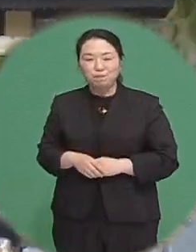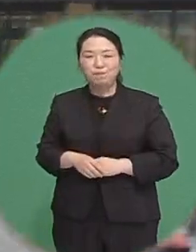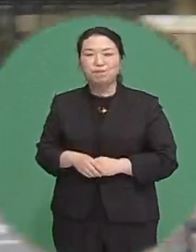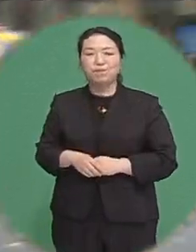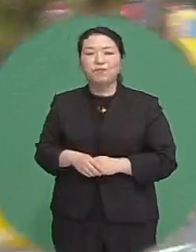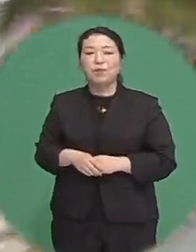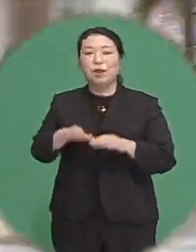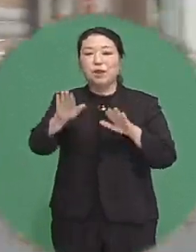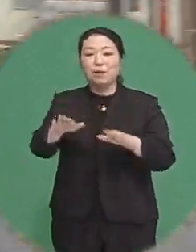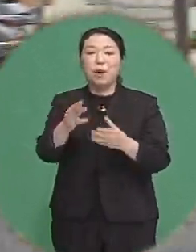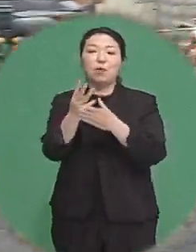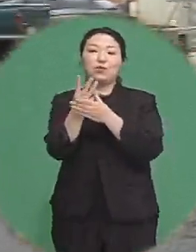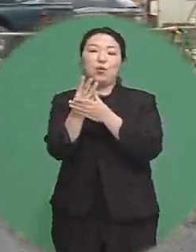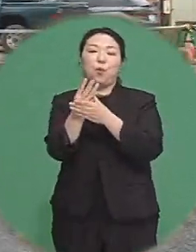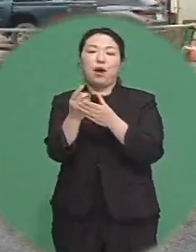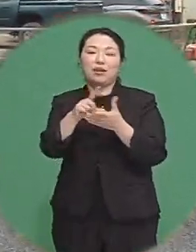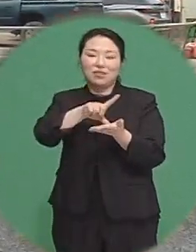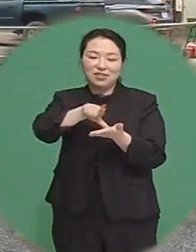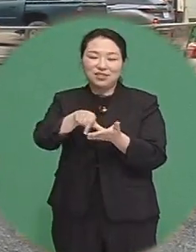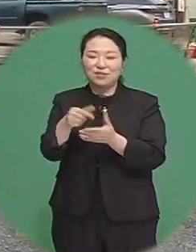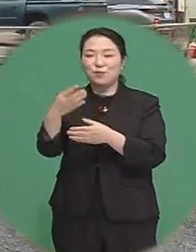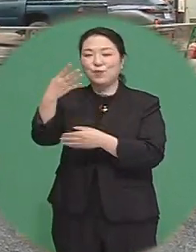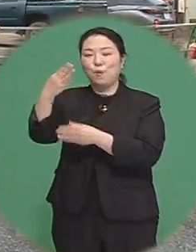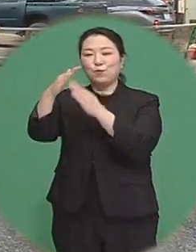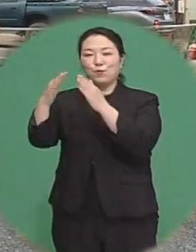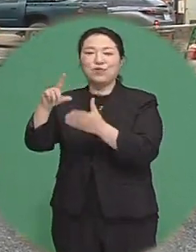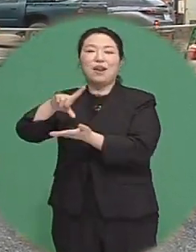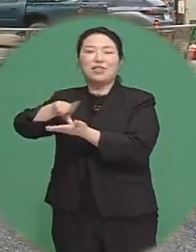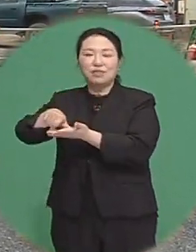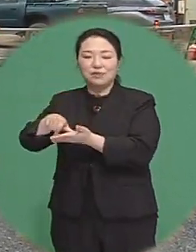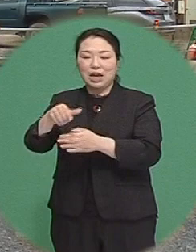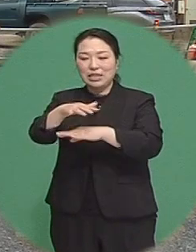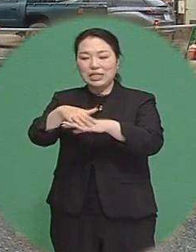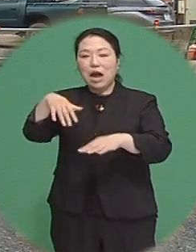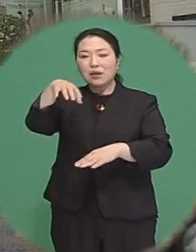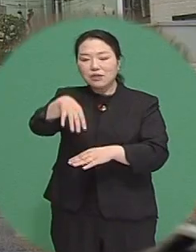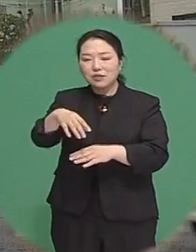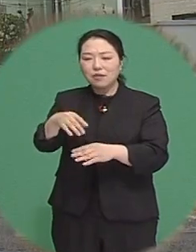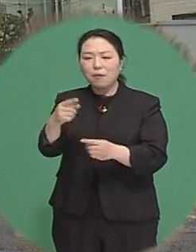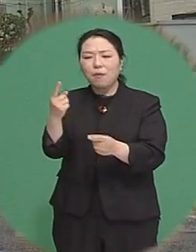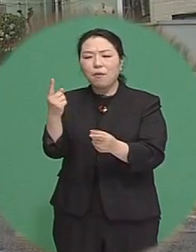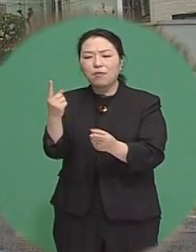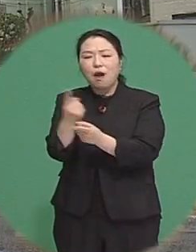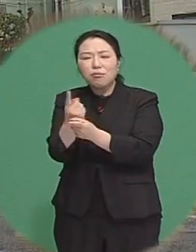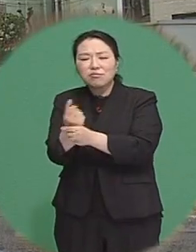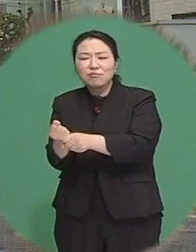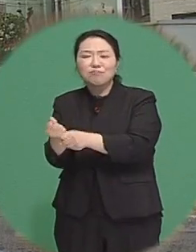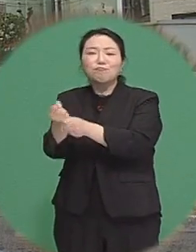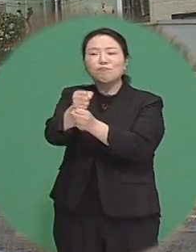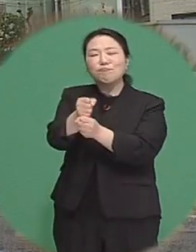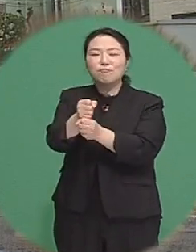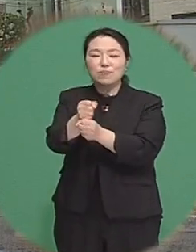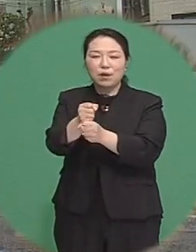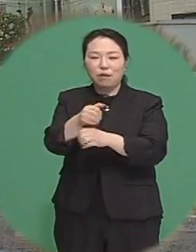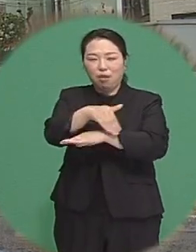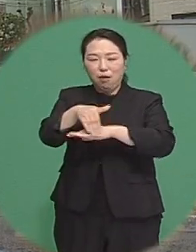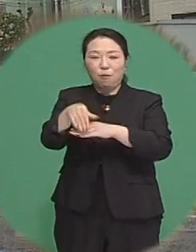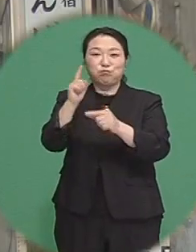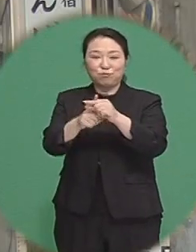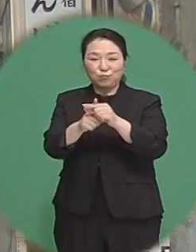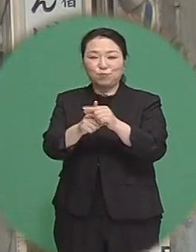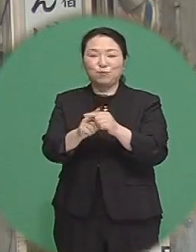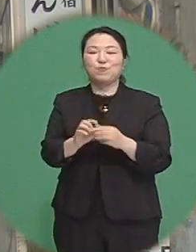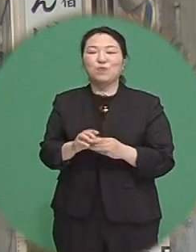現在定盤地区四倉地区において市街地再生整備の検討を進めています今年度中に